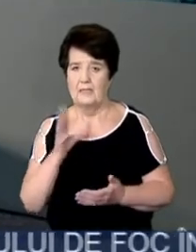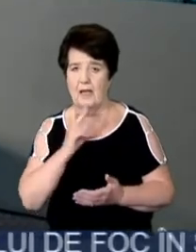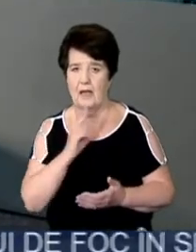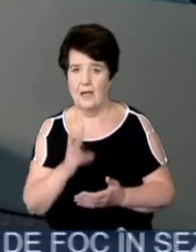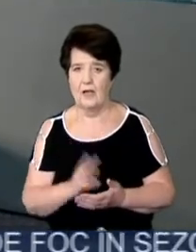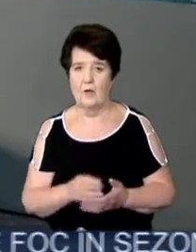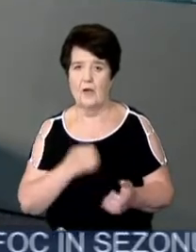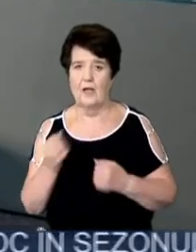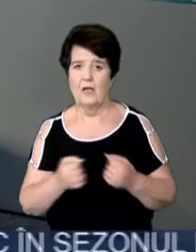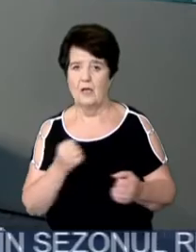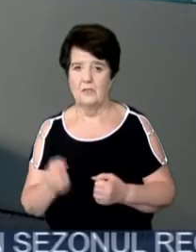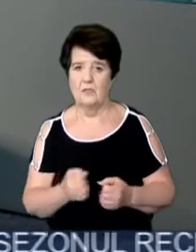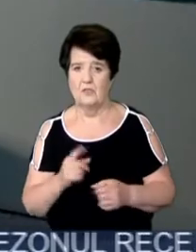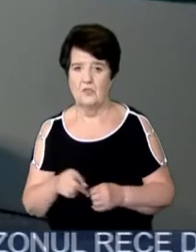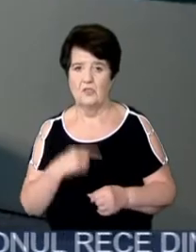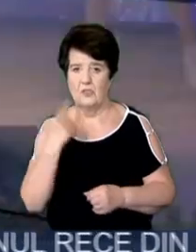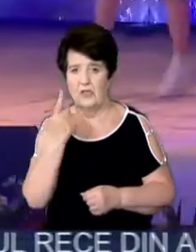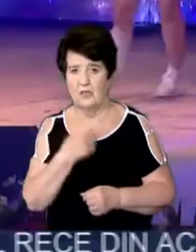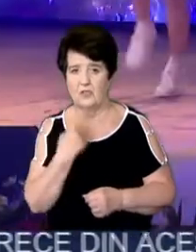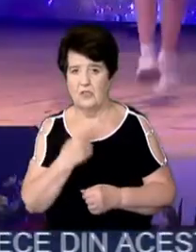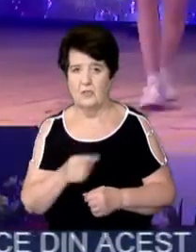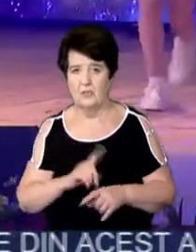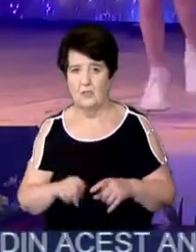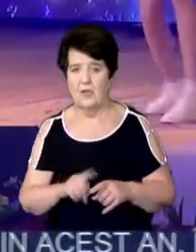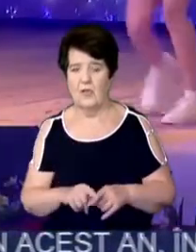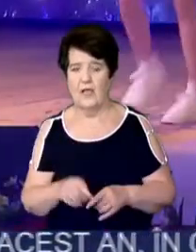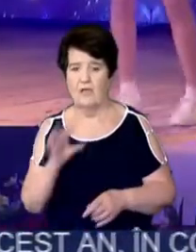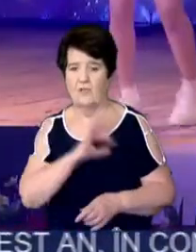și sporirea eficienței personalului.